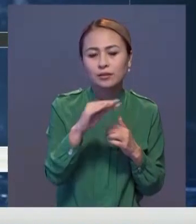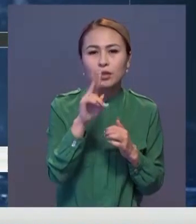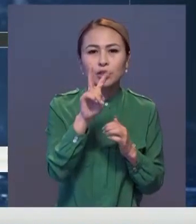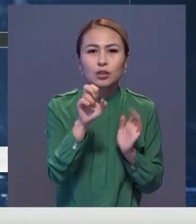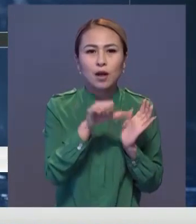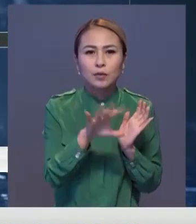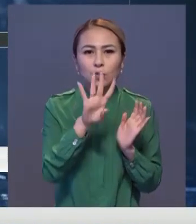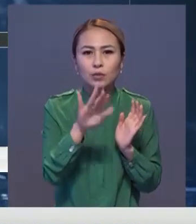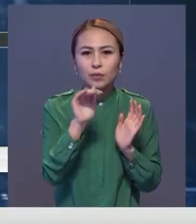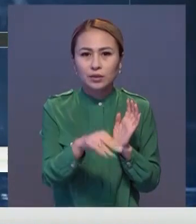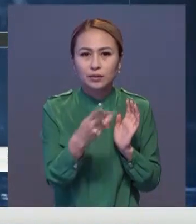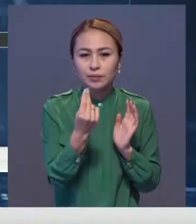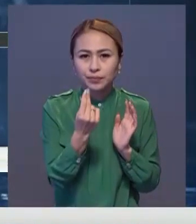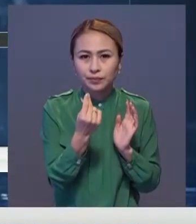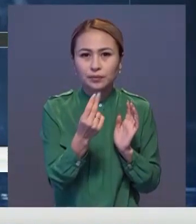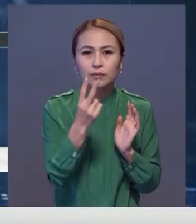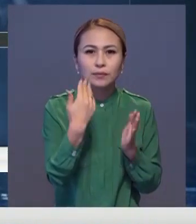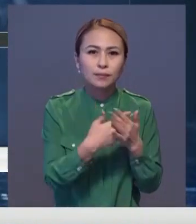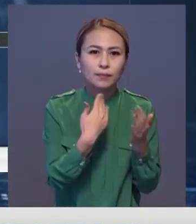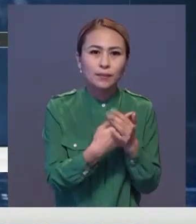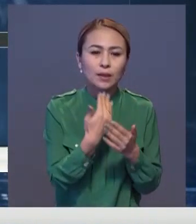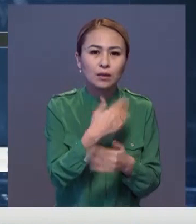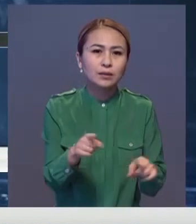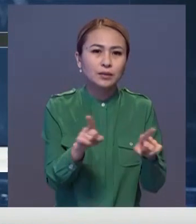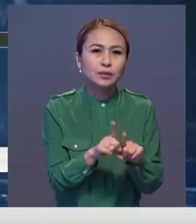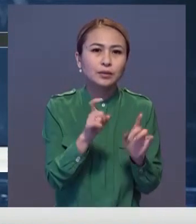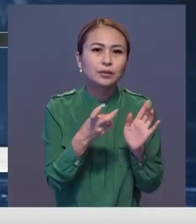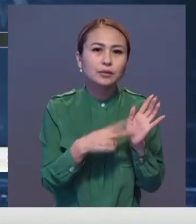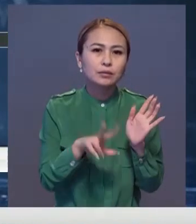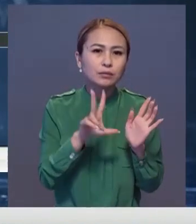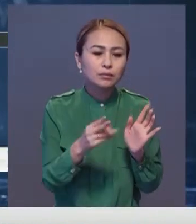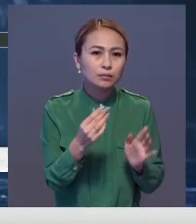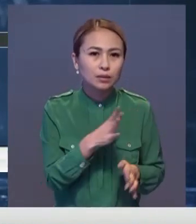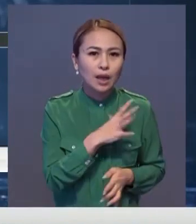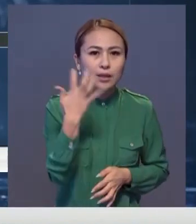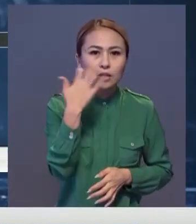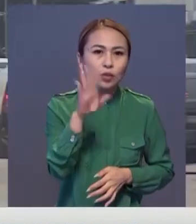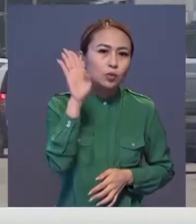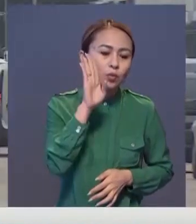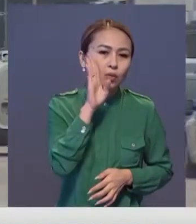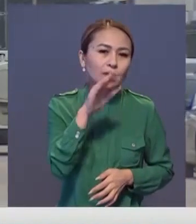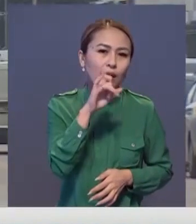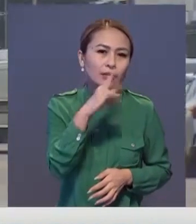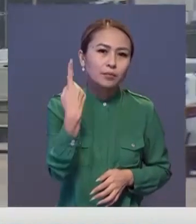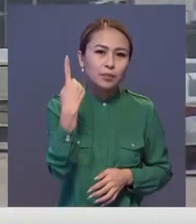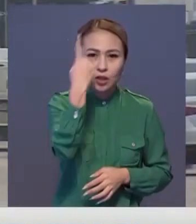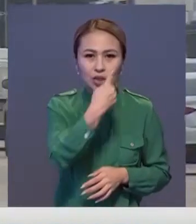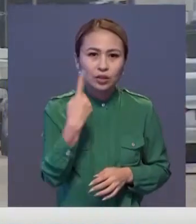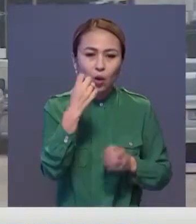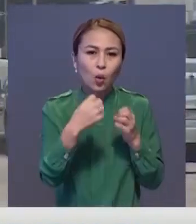шамамен 264 теңге. Бір жыл бұрын дәл осы қызмет 173 теңге болатын. Ал ыстық су тарифі бір